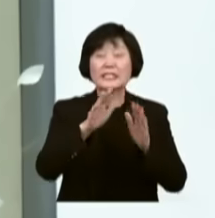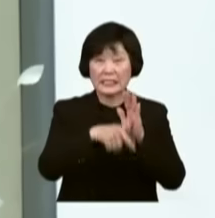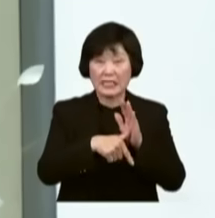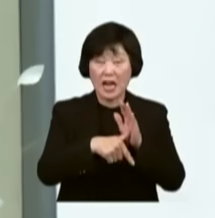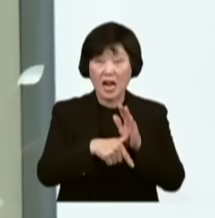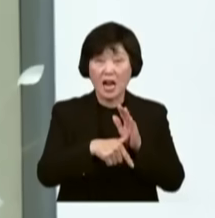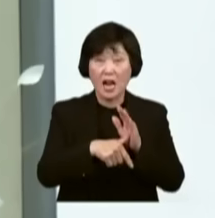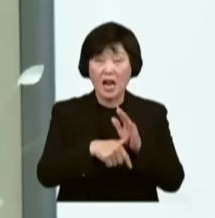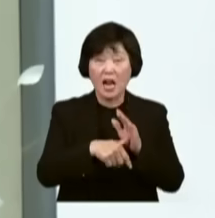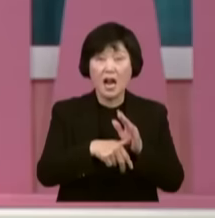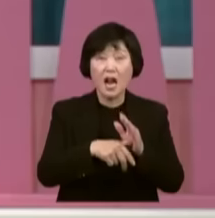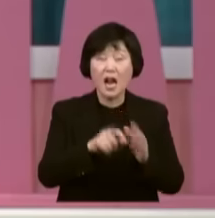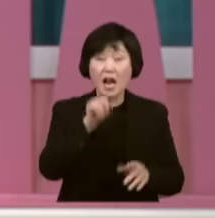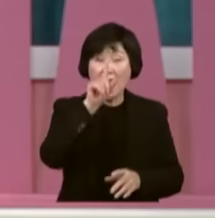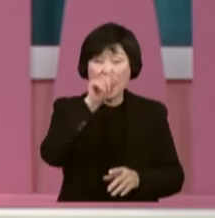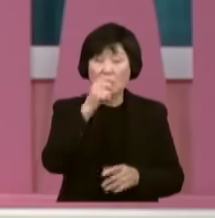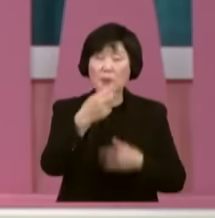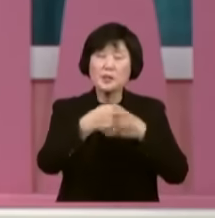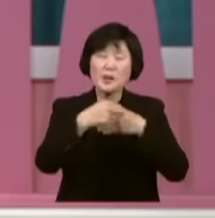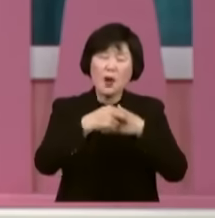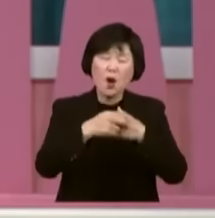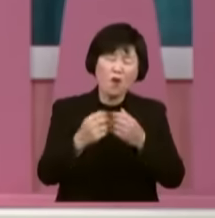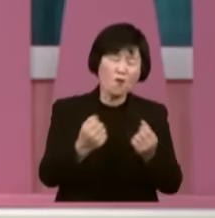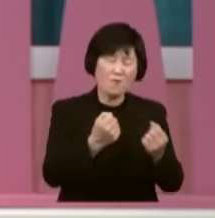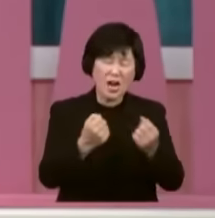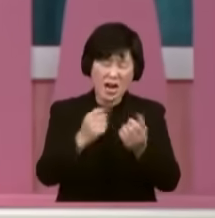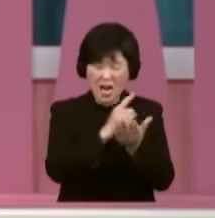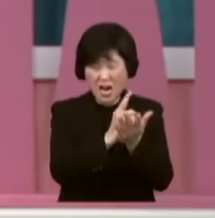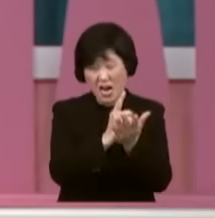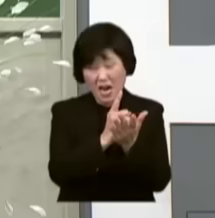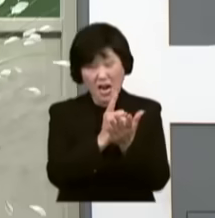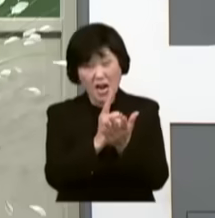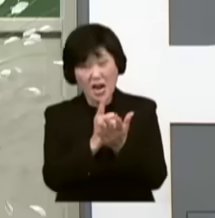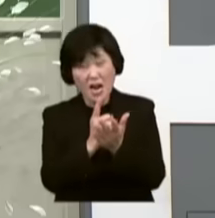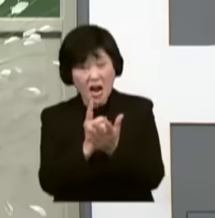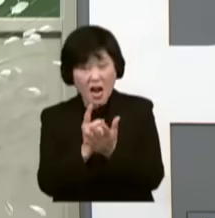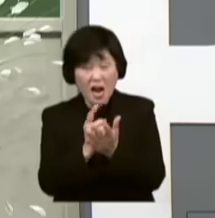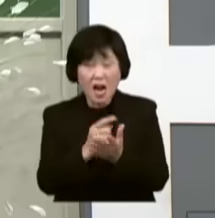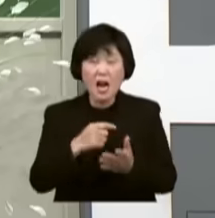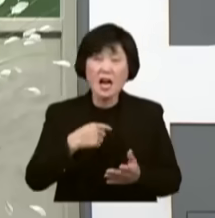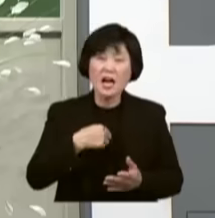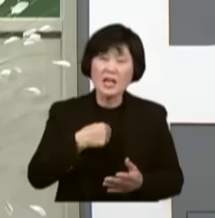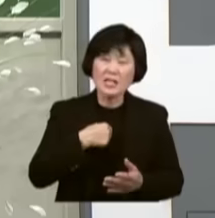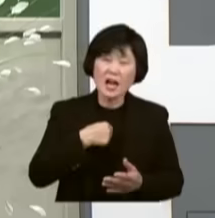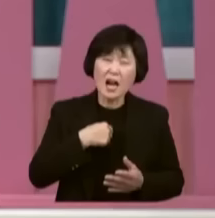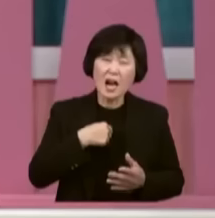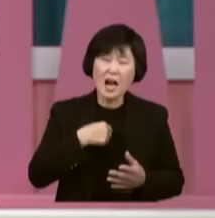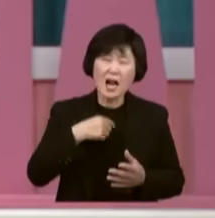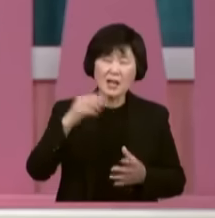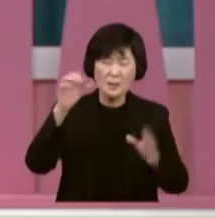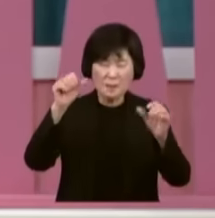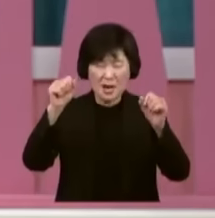거기서부터 신촌 그 서브라스로 팍 달려가는데 막 나는 이 속에 이 너무 이 떨어지지